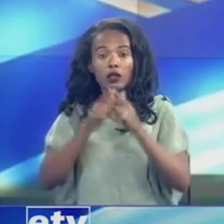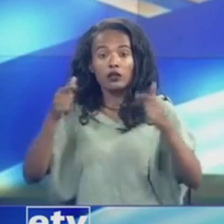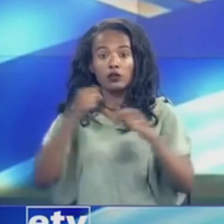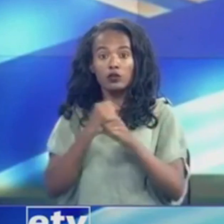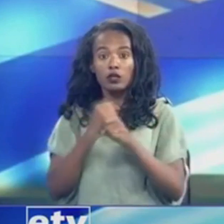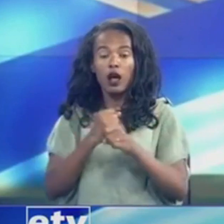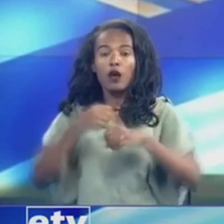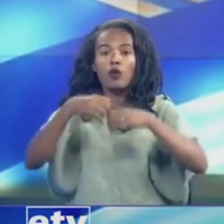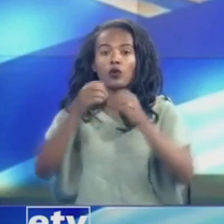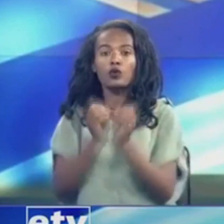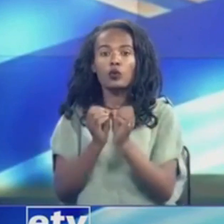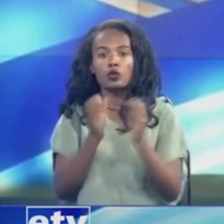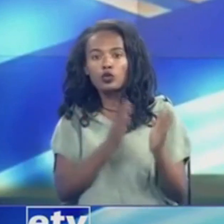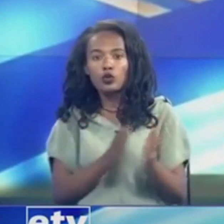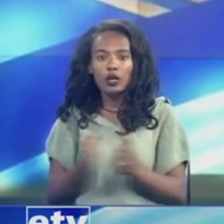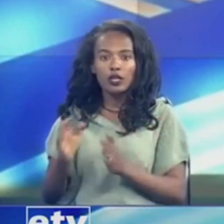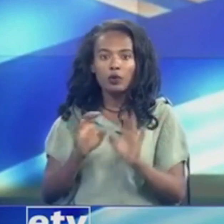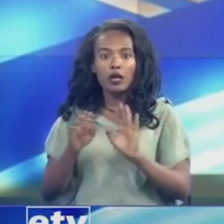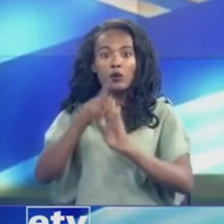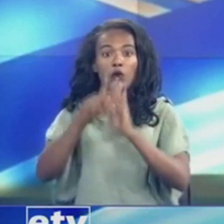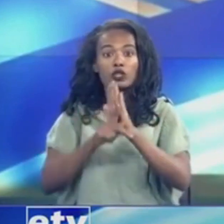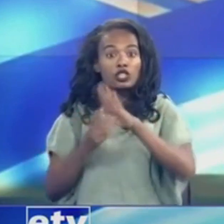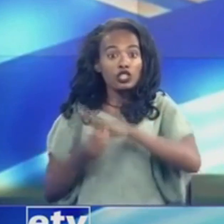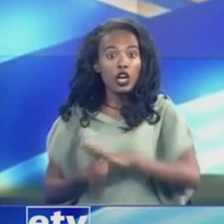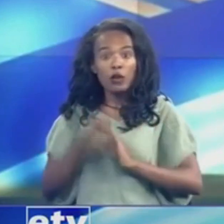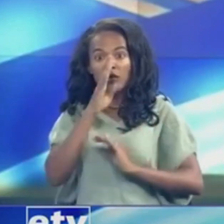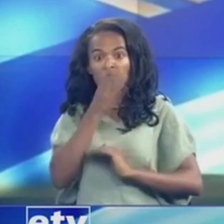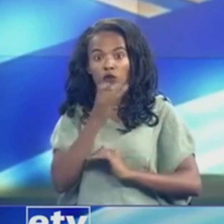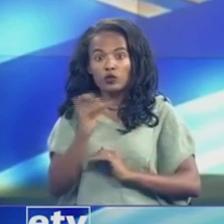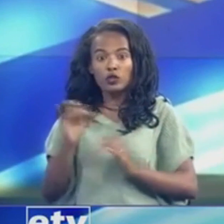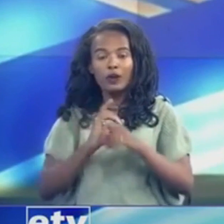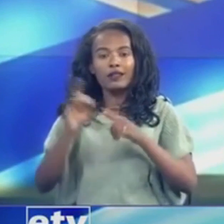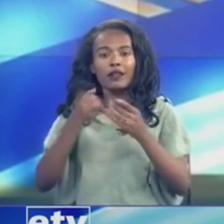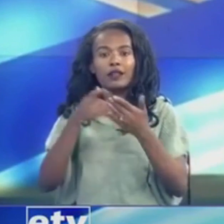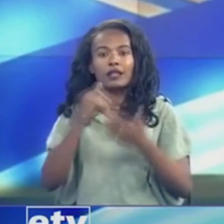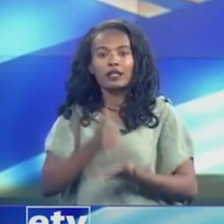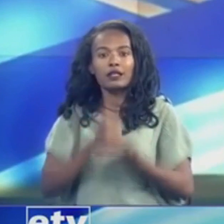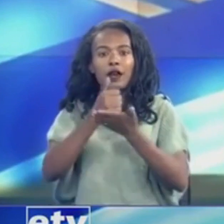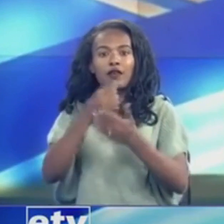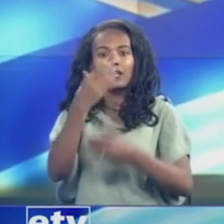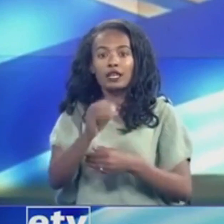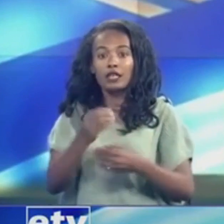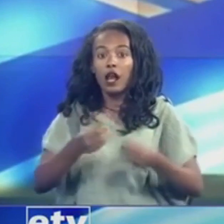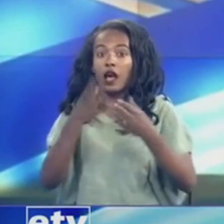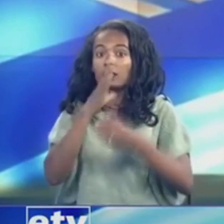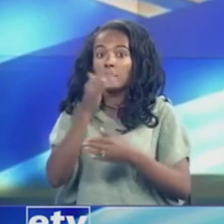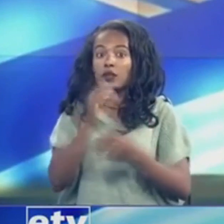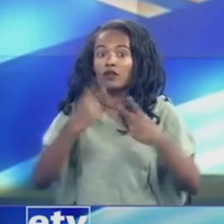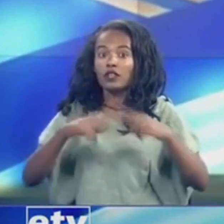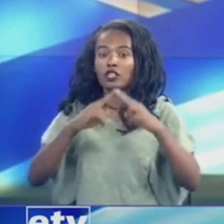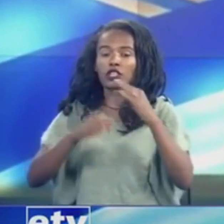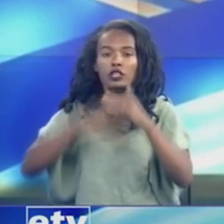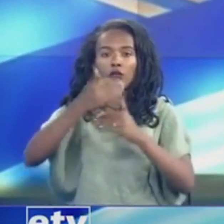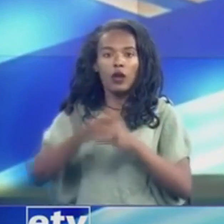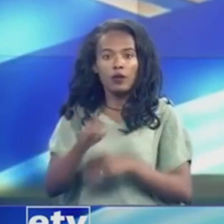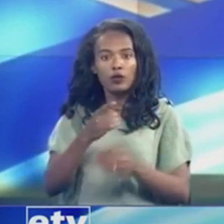ፖችን ኦርጋናይዝ ማድረግ ፖሊሲ ኢሹዎች ላይ ጫና መፍጠር ነው እንጂ በቀጥታ እንደዛ አይነት ድጋፍ እየገዛን አንሰጥም። እንደ ፌደሬሽን ከዚህ በኋላ የሚሆነው